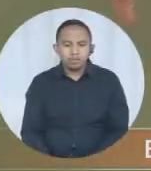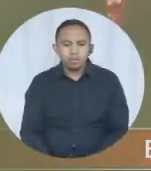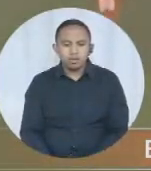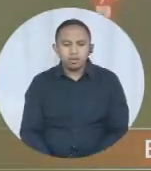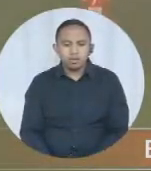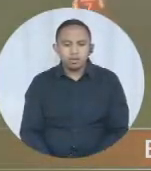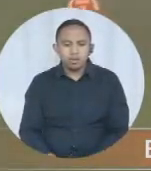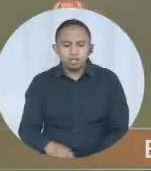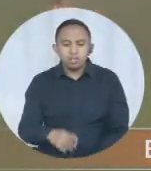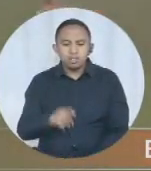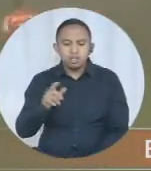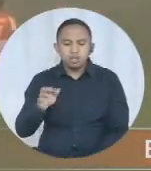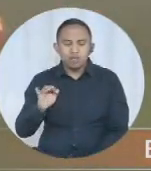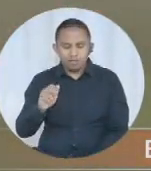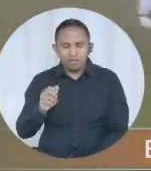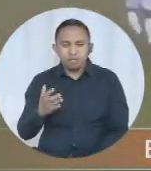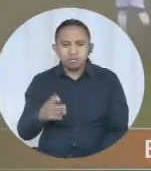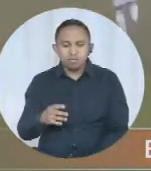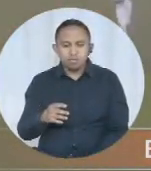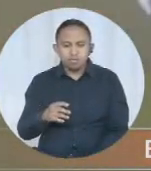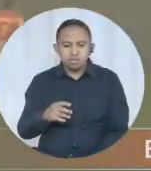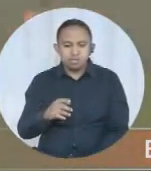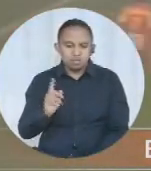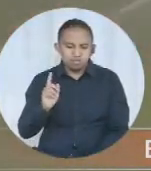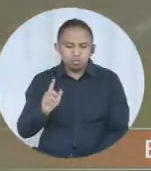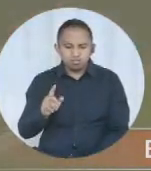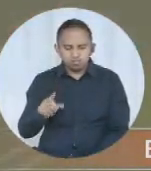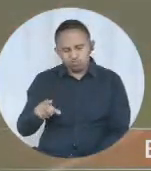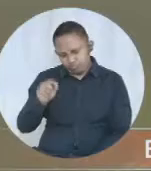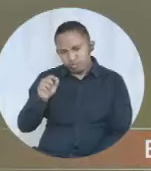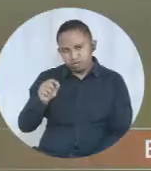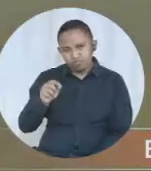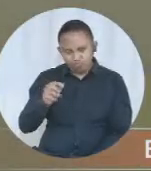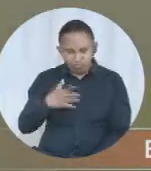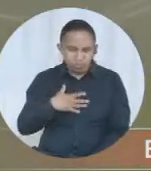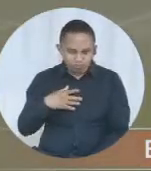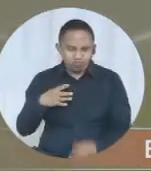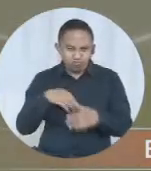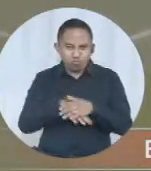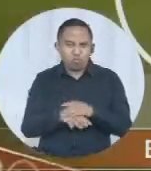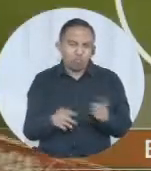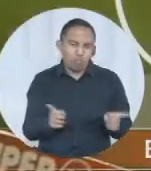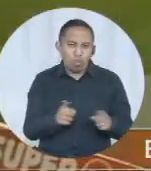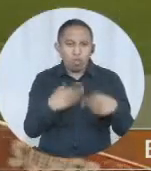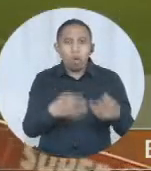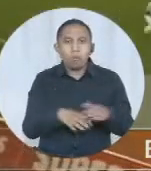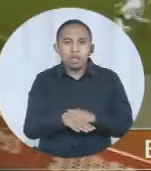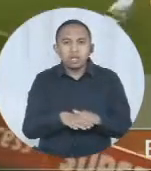eo anivon'ny FIFA dia nisafidy nilalao ho an'ny Madagasikara i Julio Donisa.